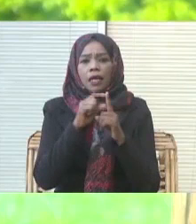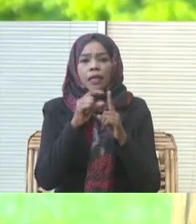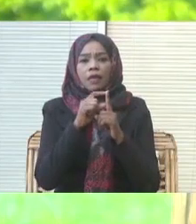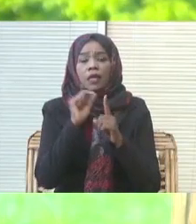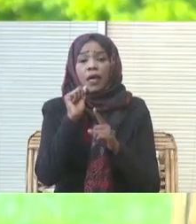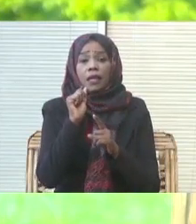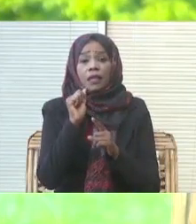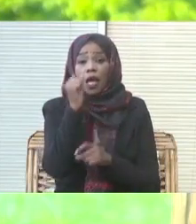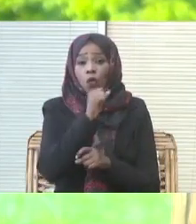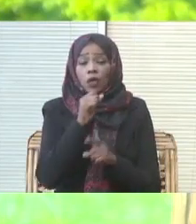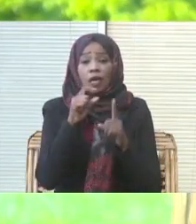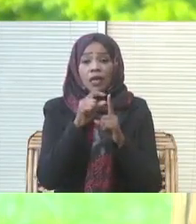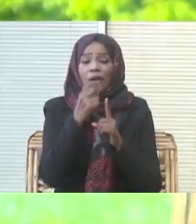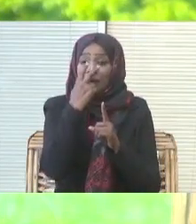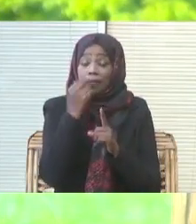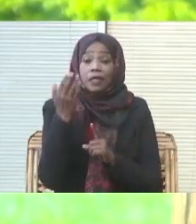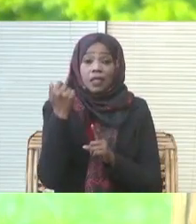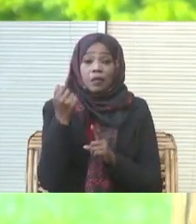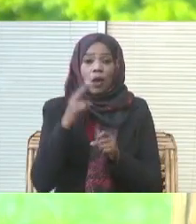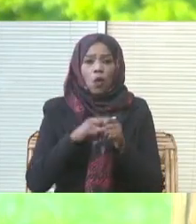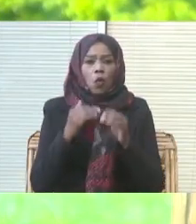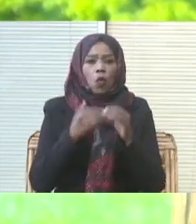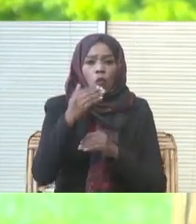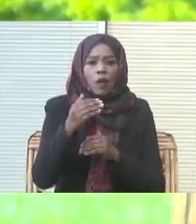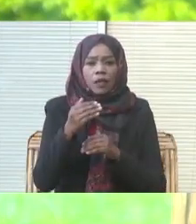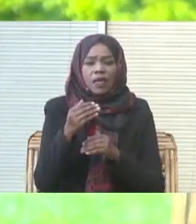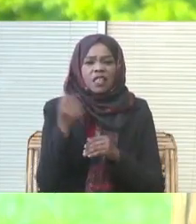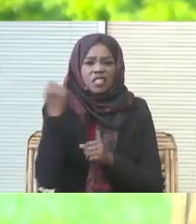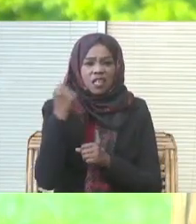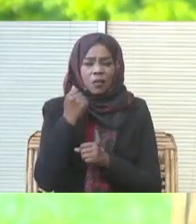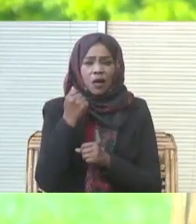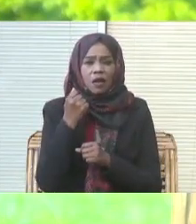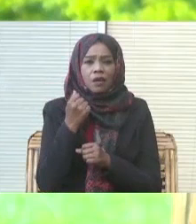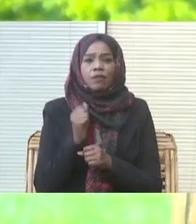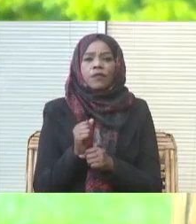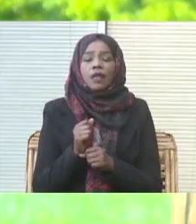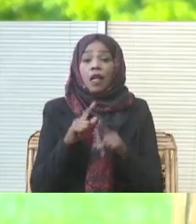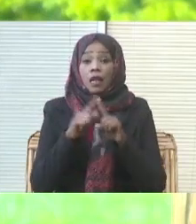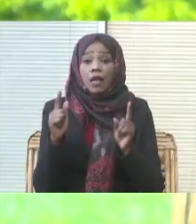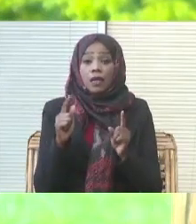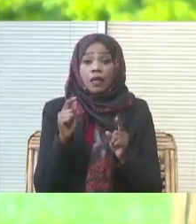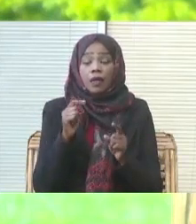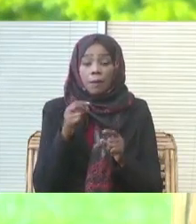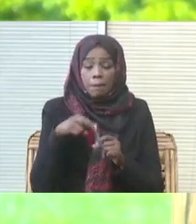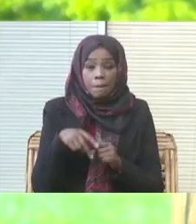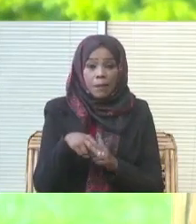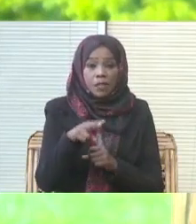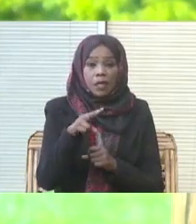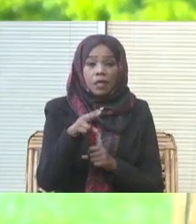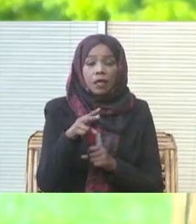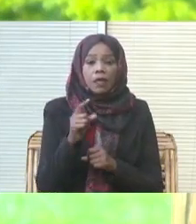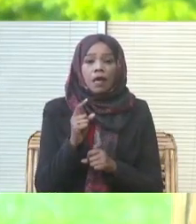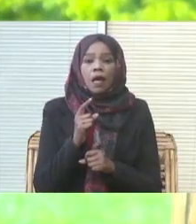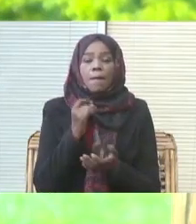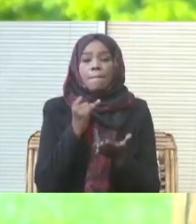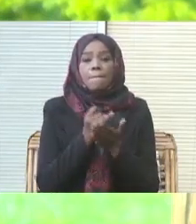في هواك دي ذاتها كلمات قديمة، وبعدين ذاتها يعني صعبة شديد، لكن برضه مشينا